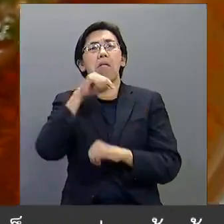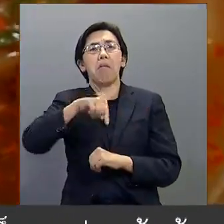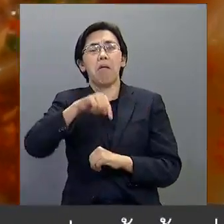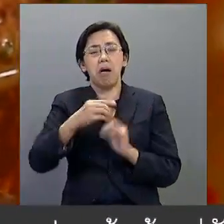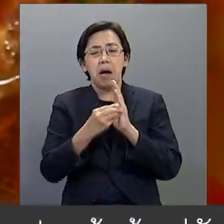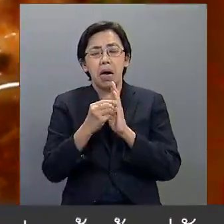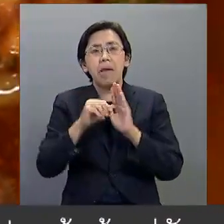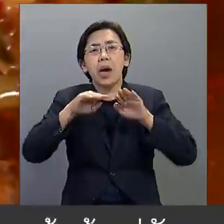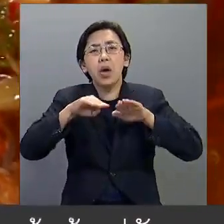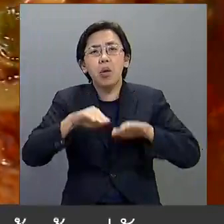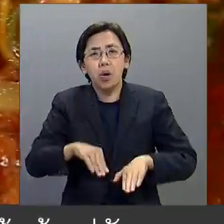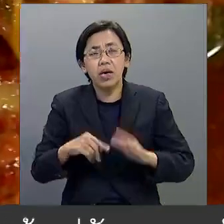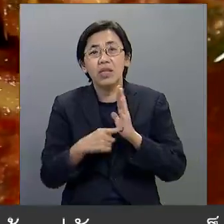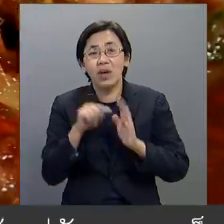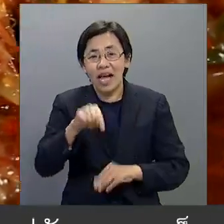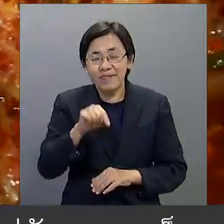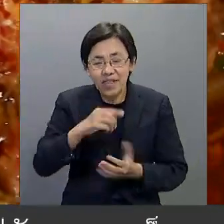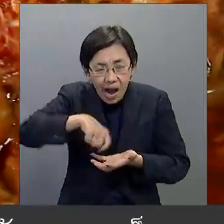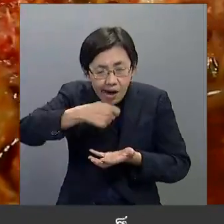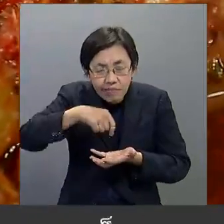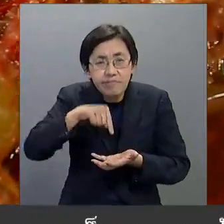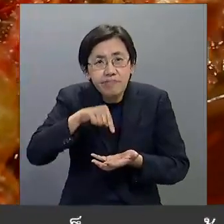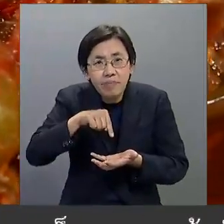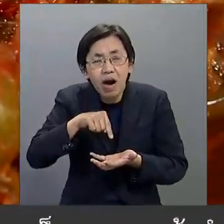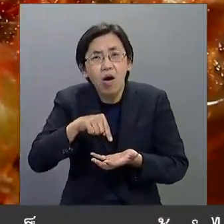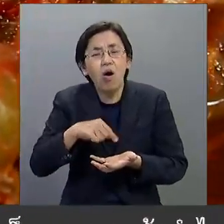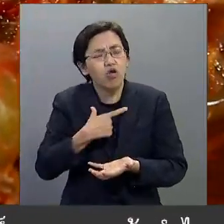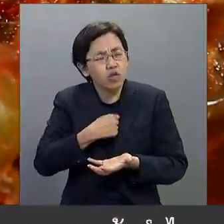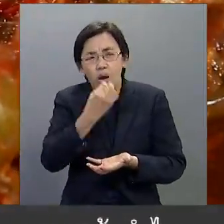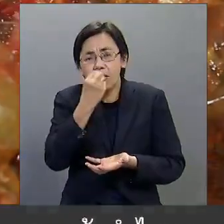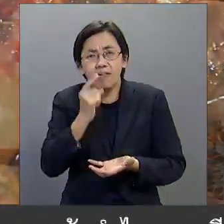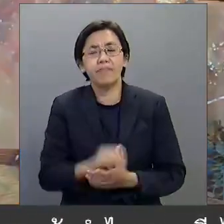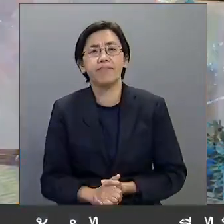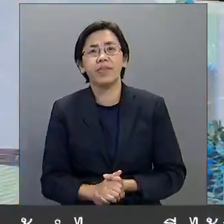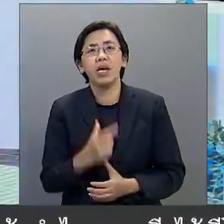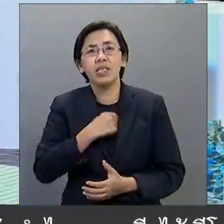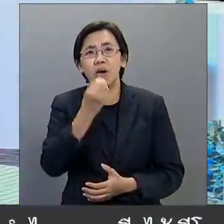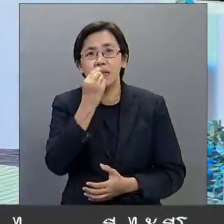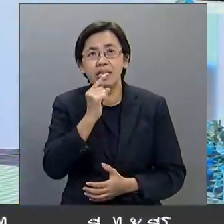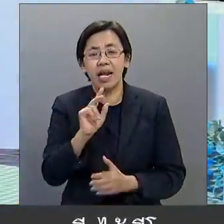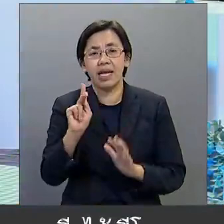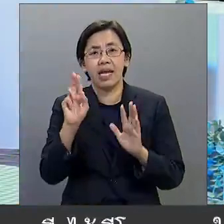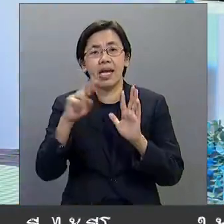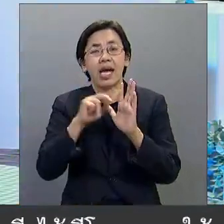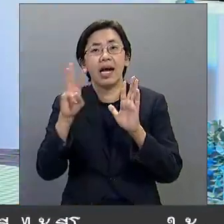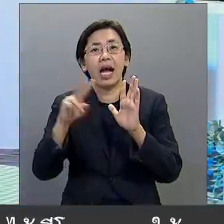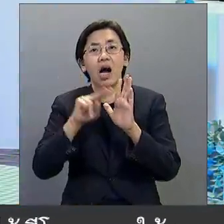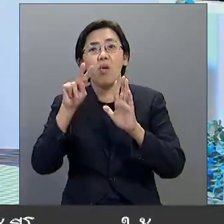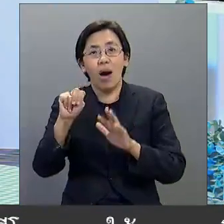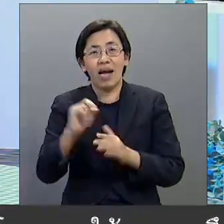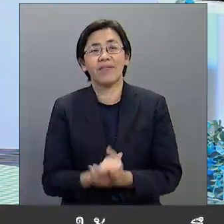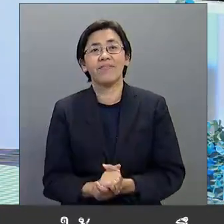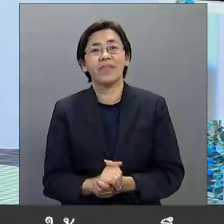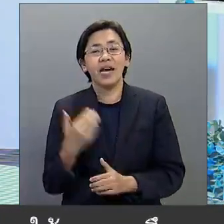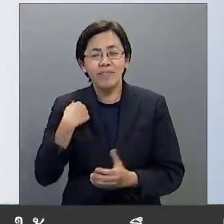ไขมันในเลือดนะอย่างแกงป่าเนี่ยมีสารตัวนึงอาจารย์ส่วนตัวชอบกินมากนะครับก็คือกระวานถ้าคนชอบกินแกงป่าบางที